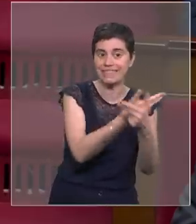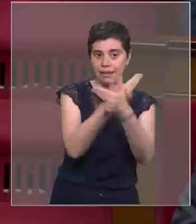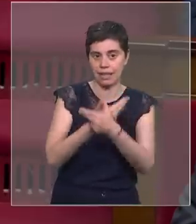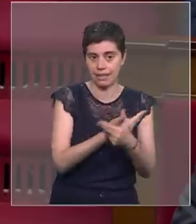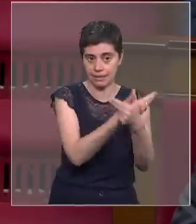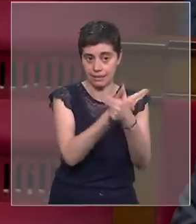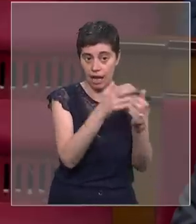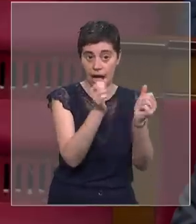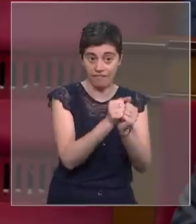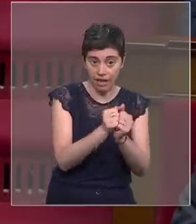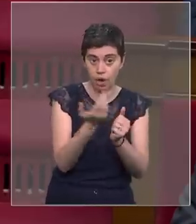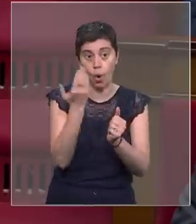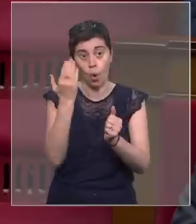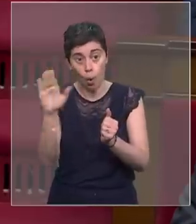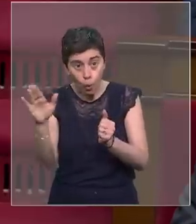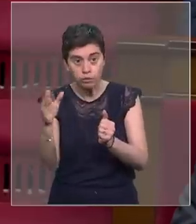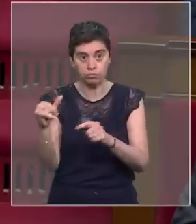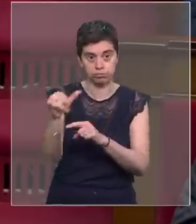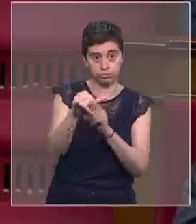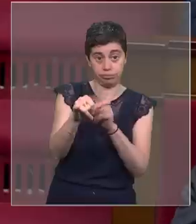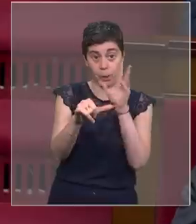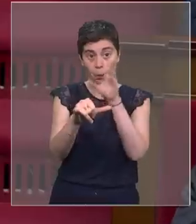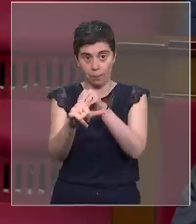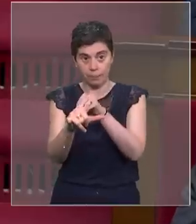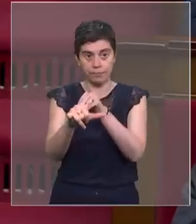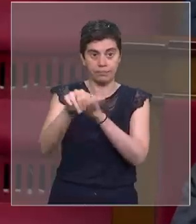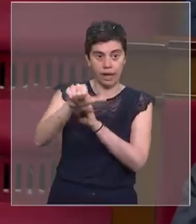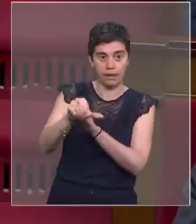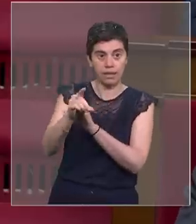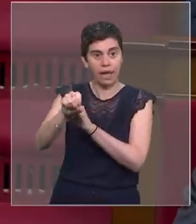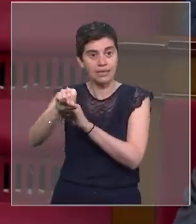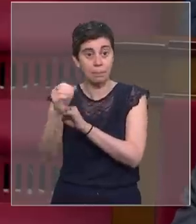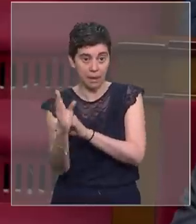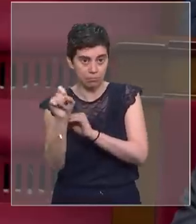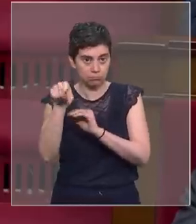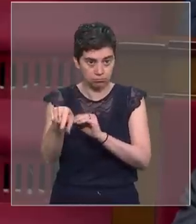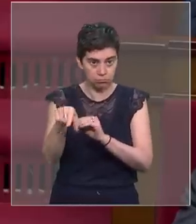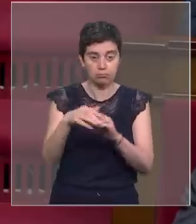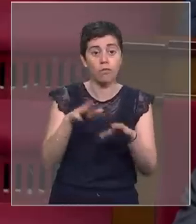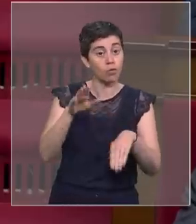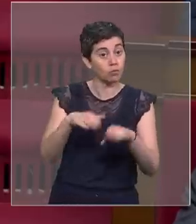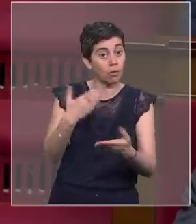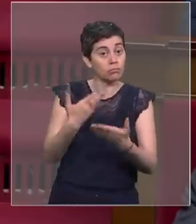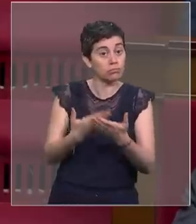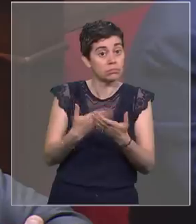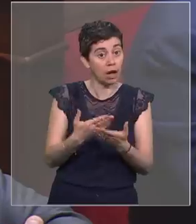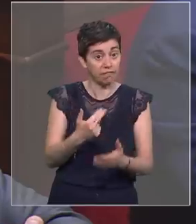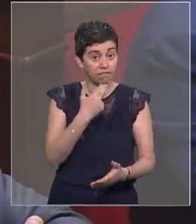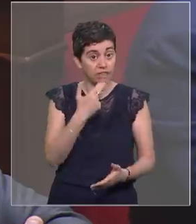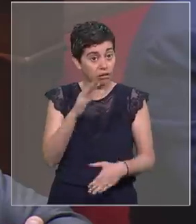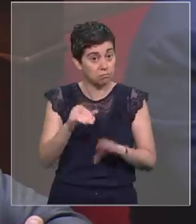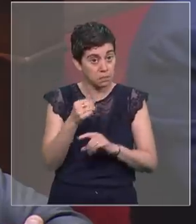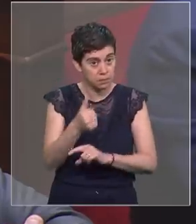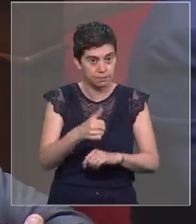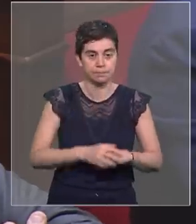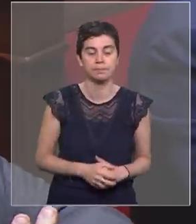des équipements qui sont embarqués sur les aéronefs qu'on appelle des ADS-B. Aujourd'hui, ce mode de fonctionnement est tout à fait efficace,